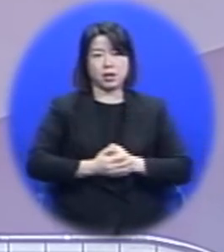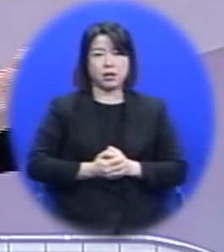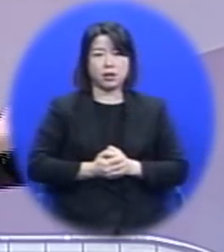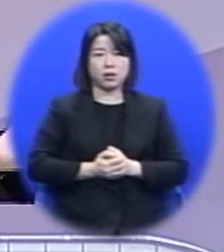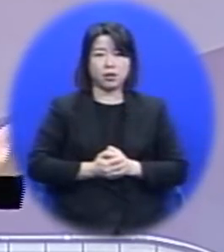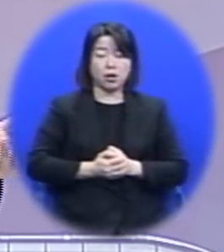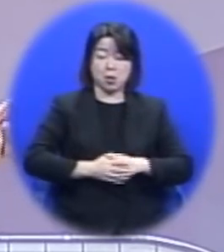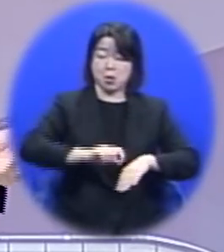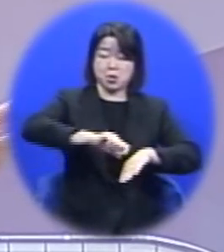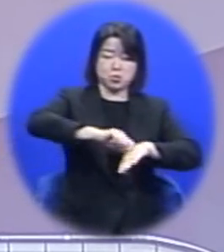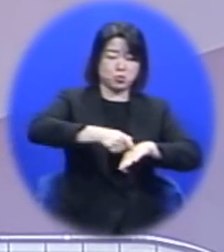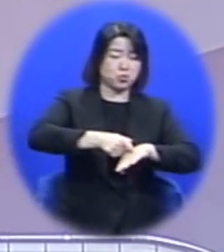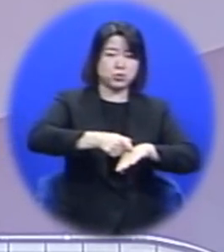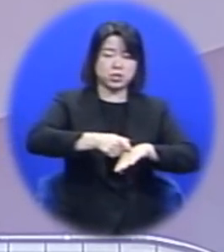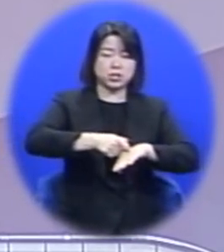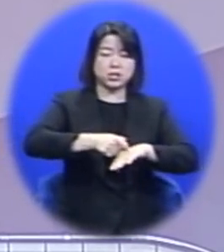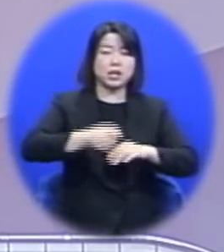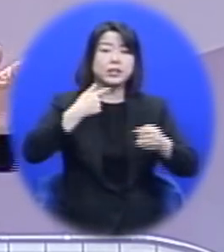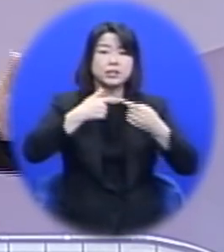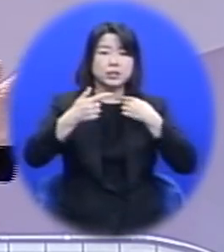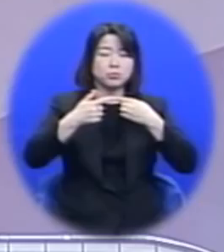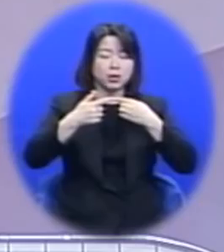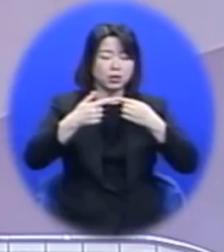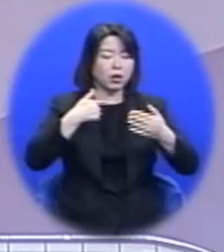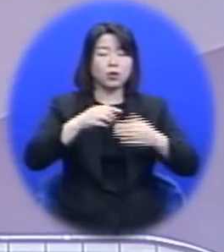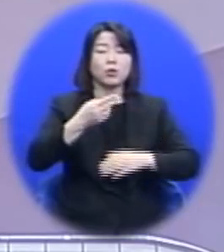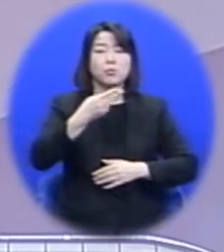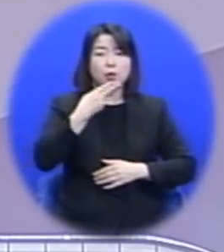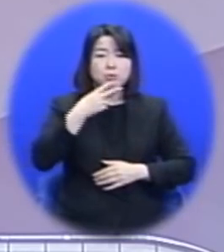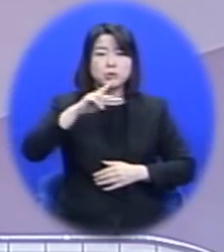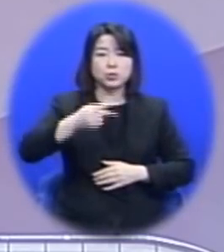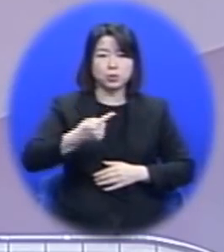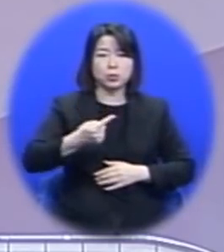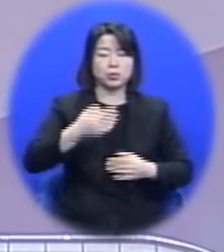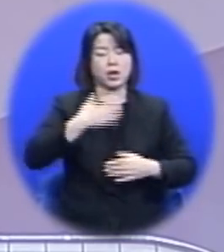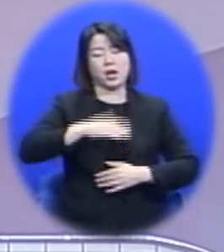굳이 전쟁 겪어봐야 아는 거 아니에요. 전쟁은 없어야 된다니.